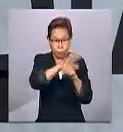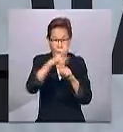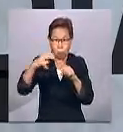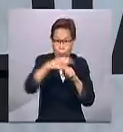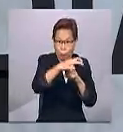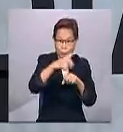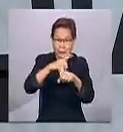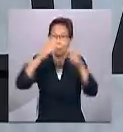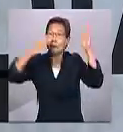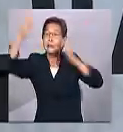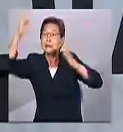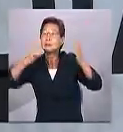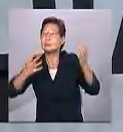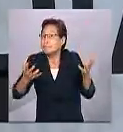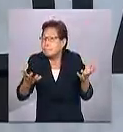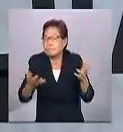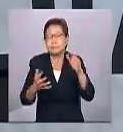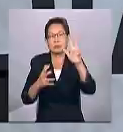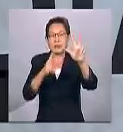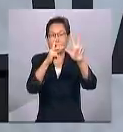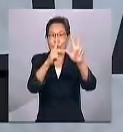di Malaysia adalah sebanyak